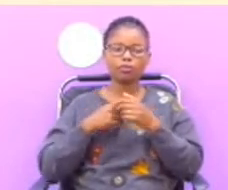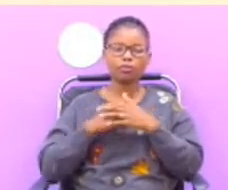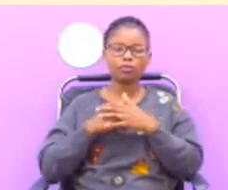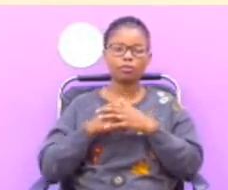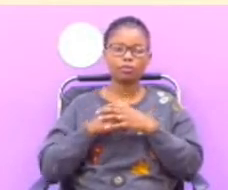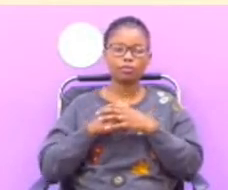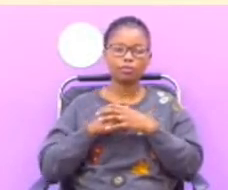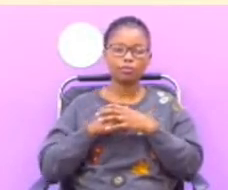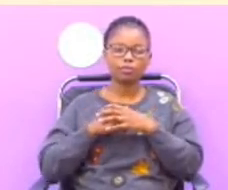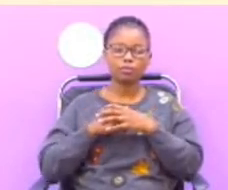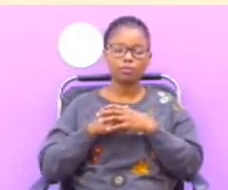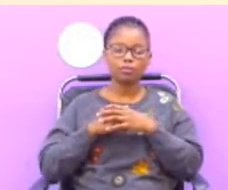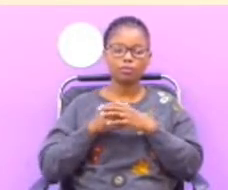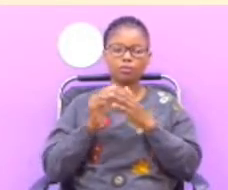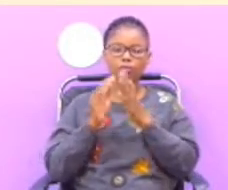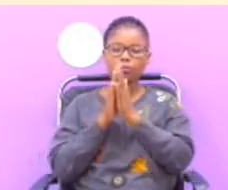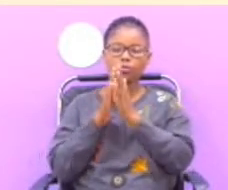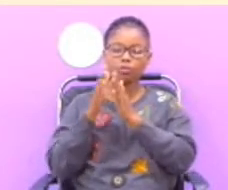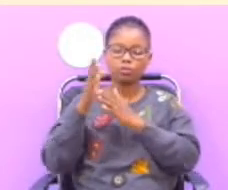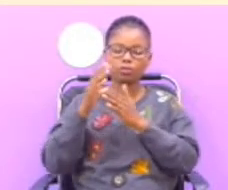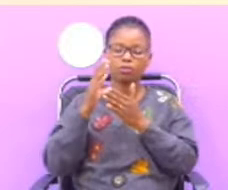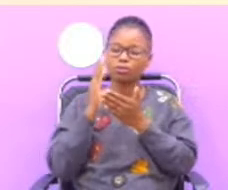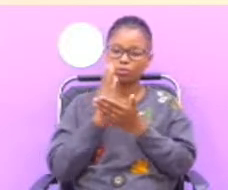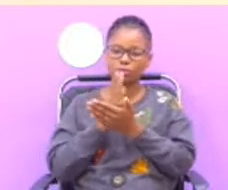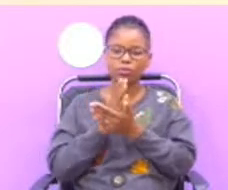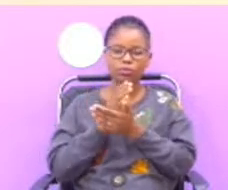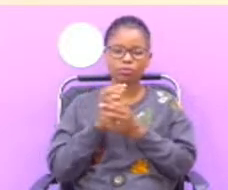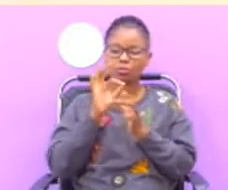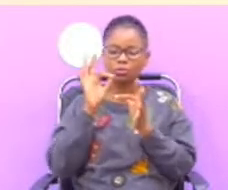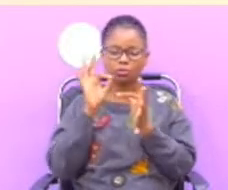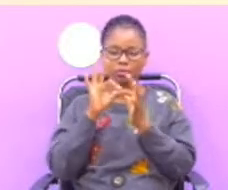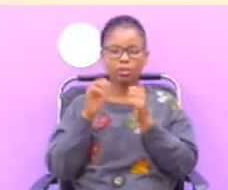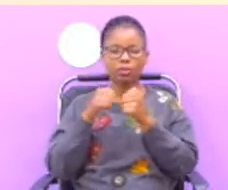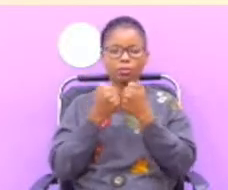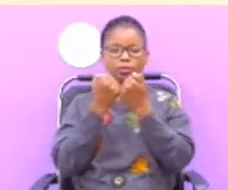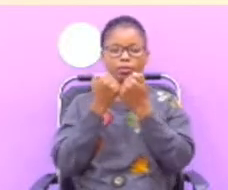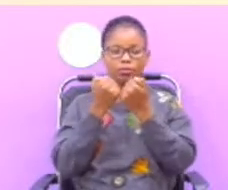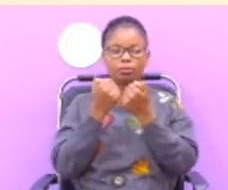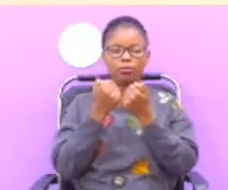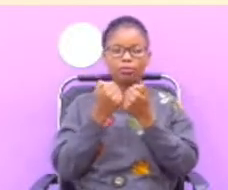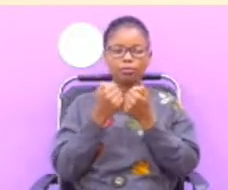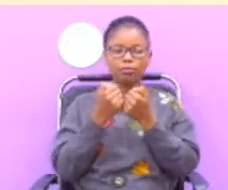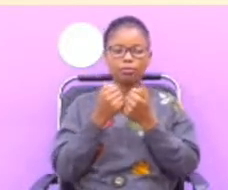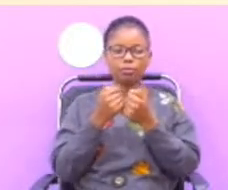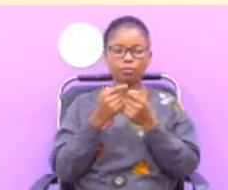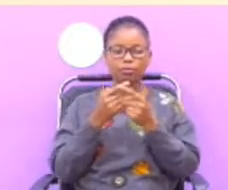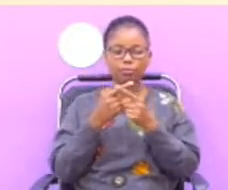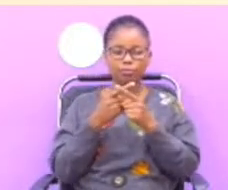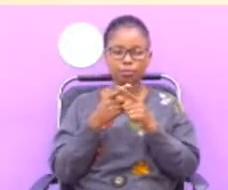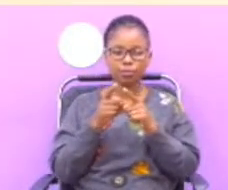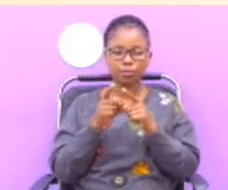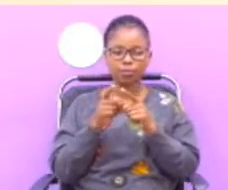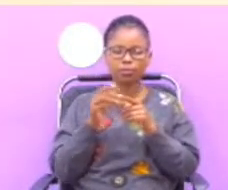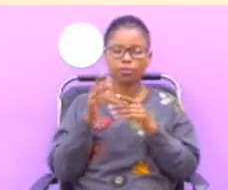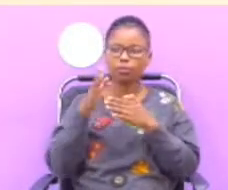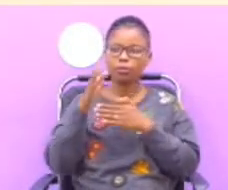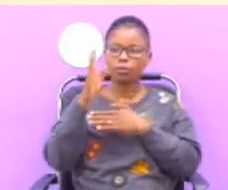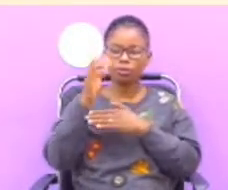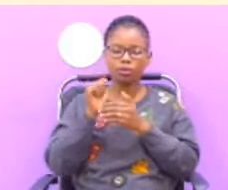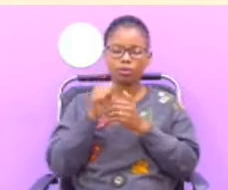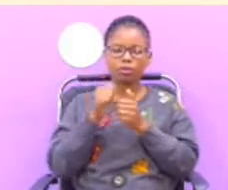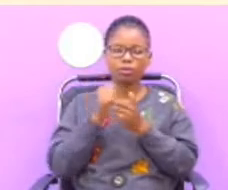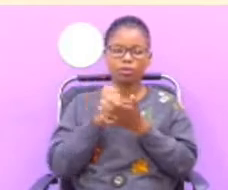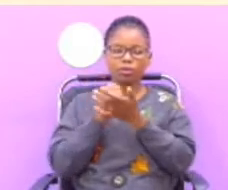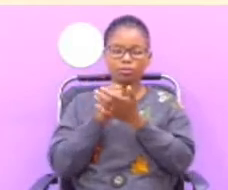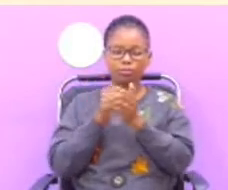Gai wito ni mwihokeku. Na noguo gwaikarire. No rĩrĩa Ngai andeithirie kũharagania gĩũthi kĩao gĩothe